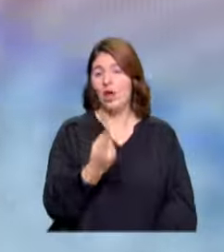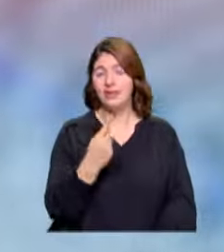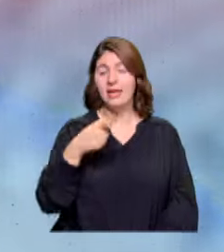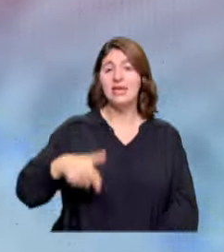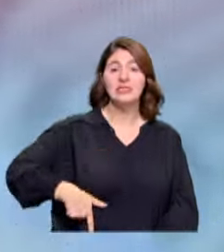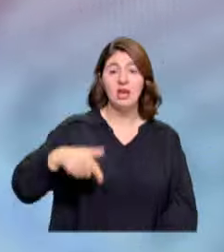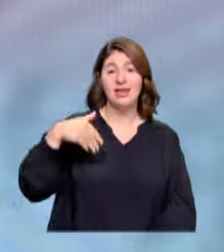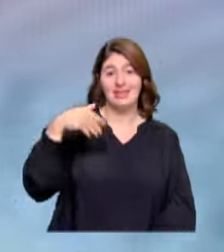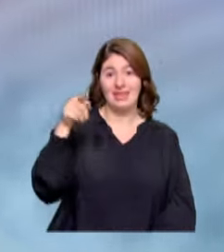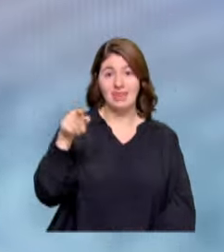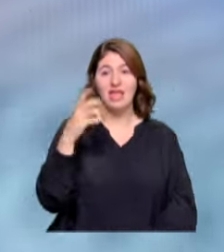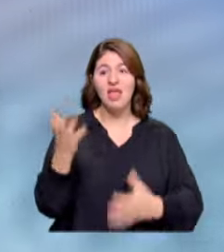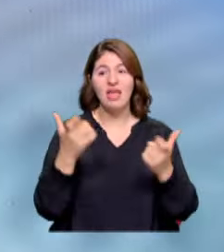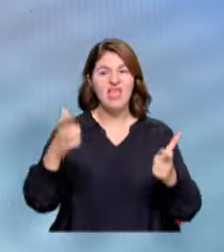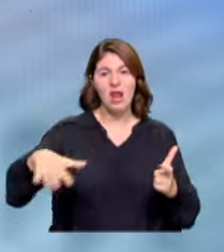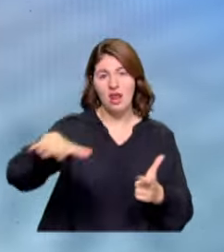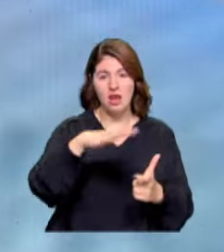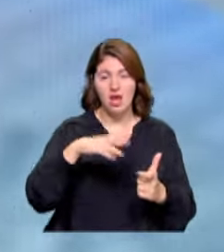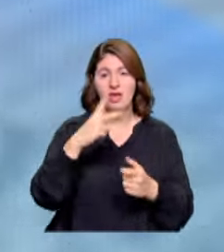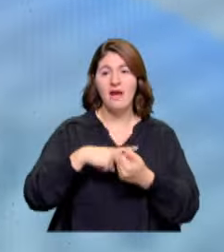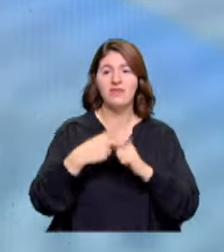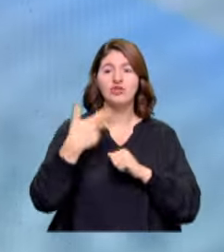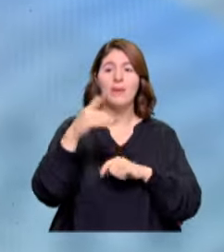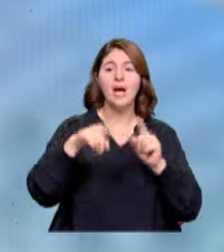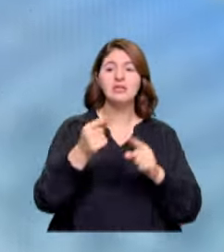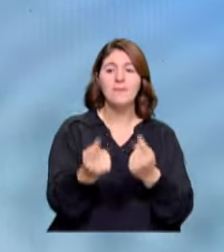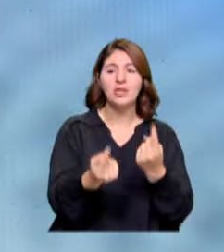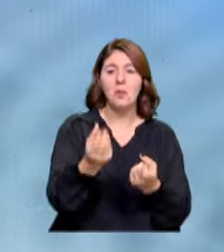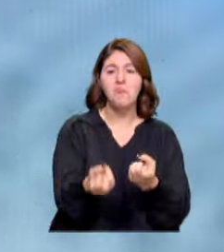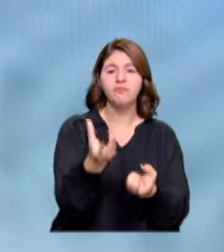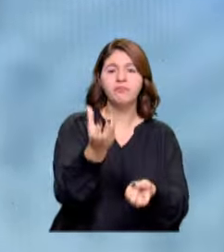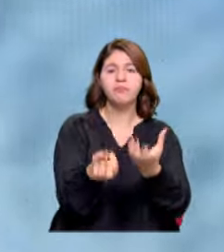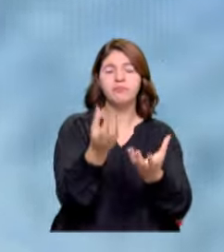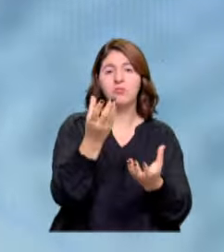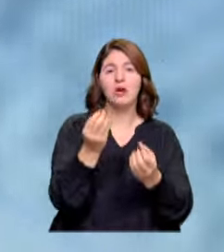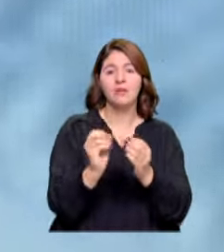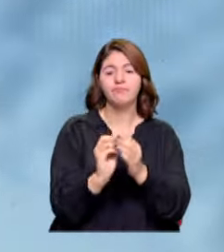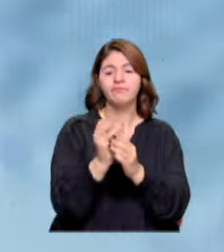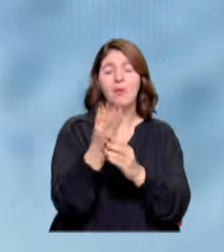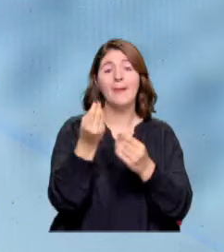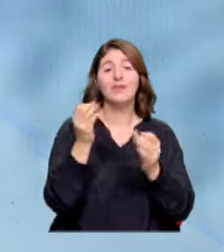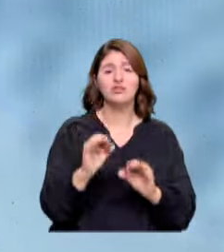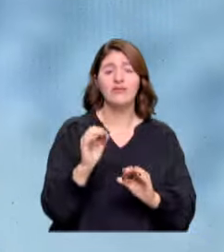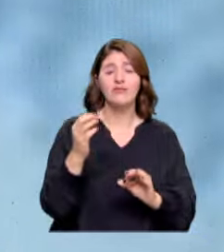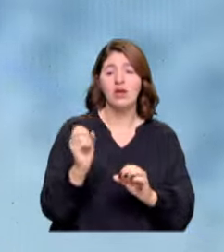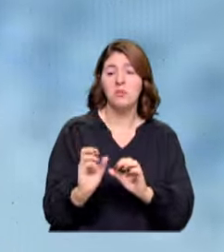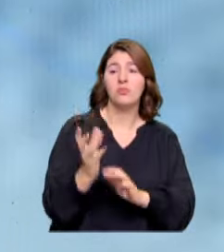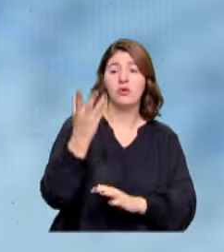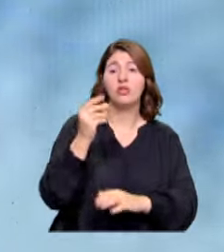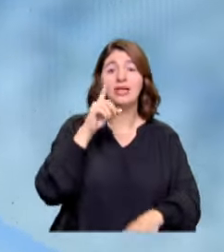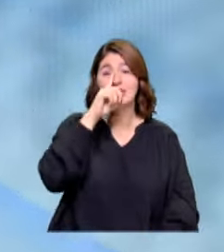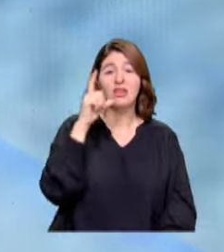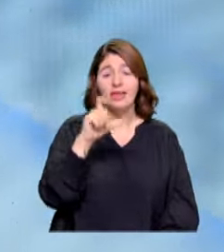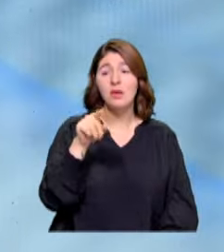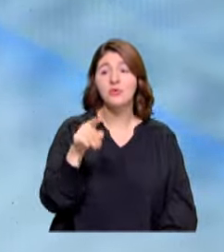İzmir Karşıyaka'da da yanan yerde 2 hafta sonra bazı bitki türleri sürgün vermeye başlayacak ve yeşerecek.